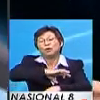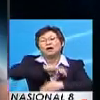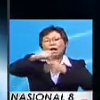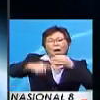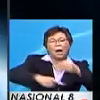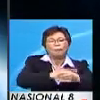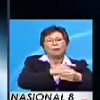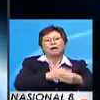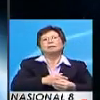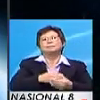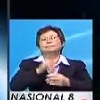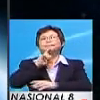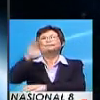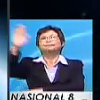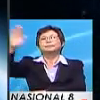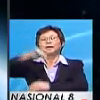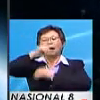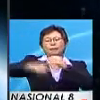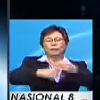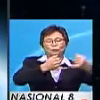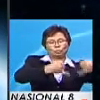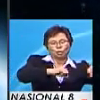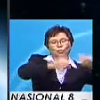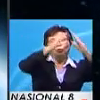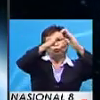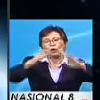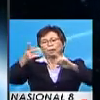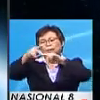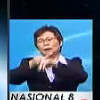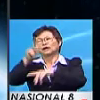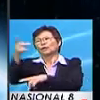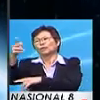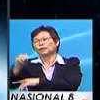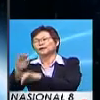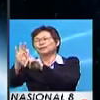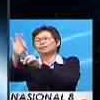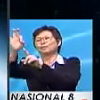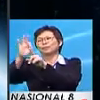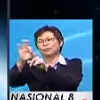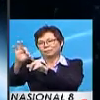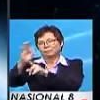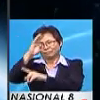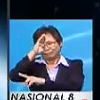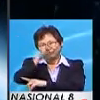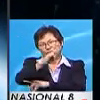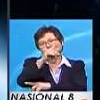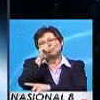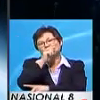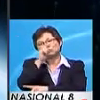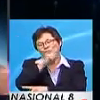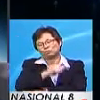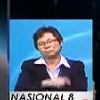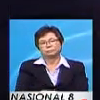Akuan bersumpahnya mengenai penjualan rumah itu kepada ketua menteri Pulau Pinang yang didakwa